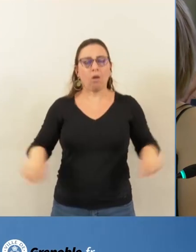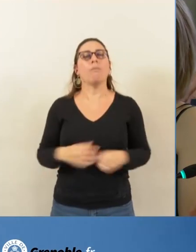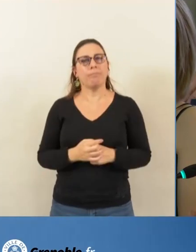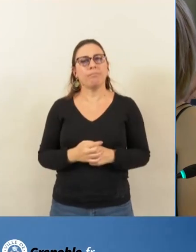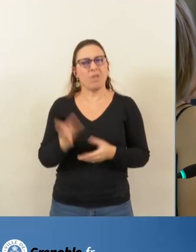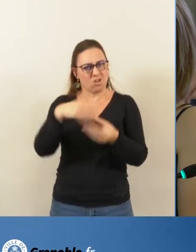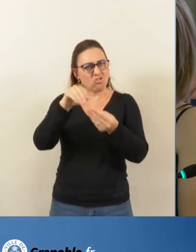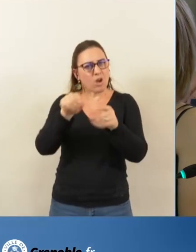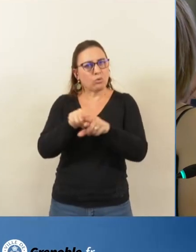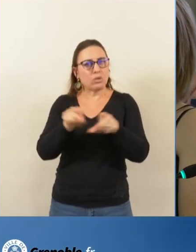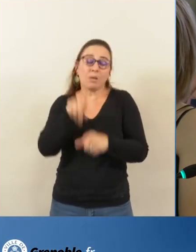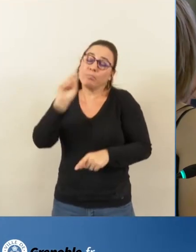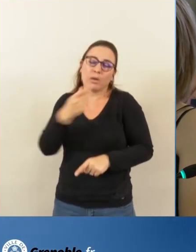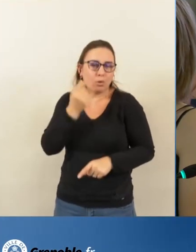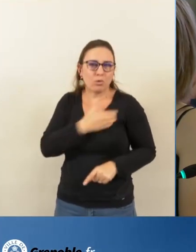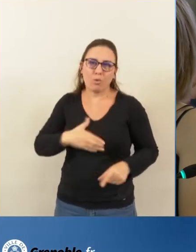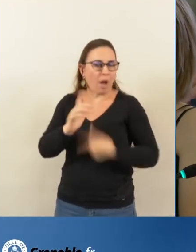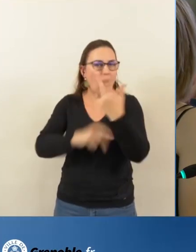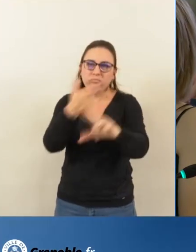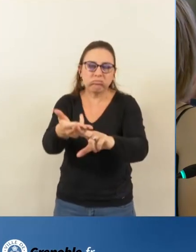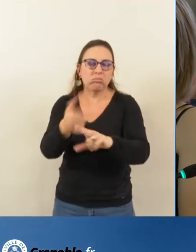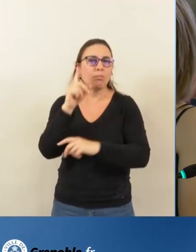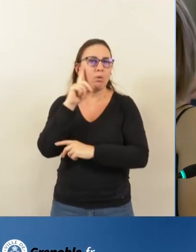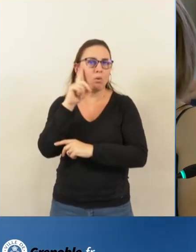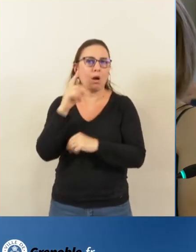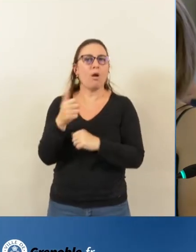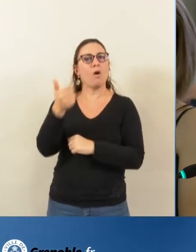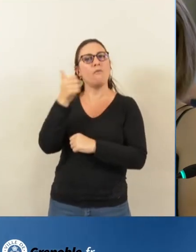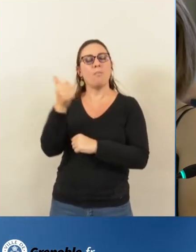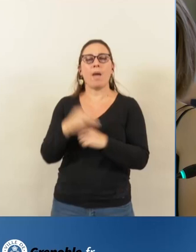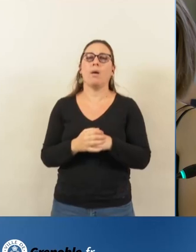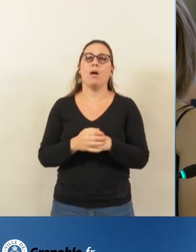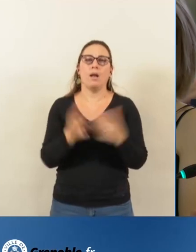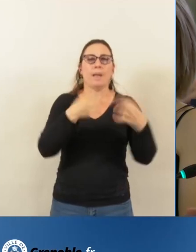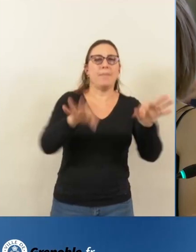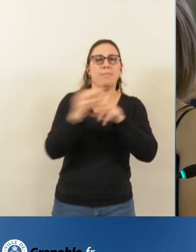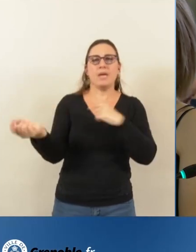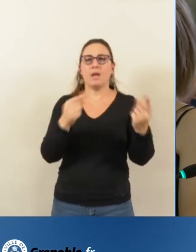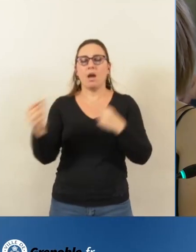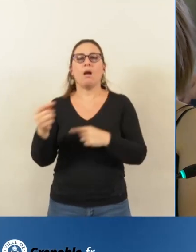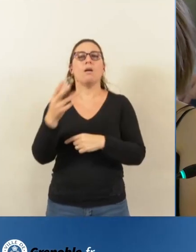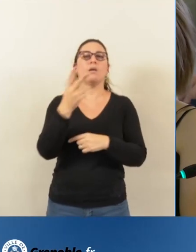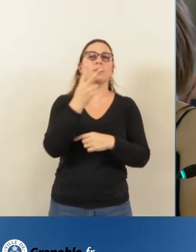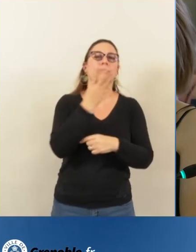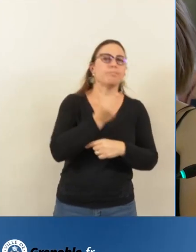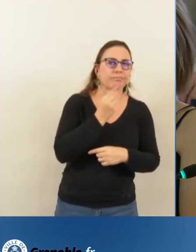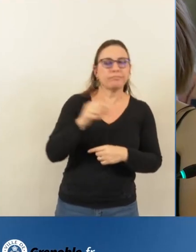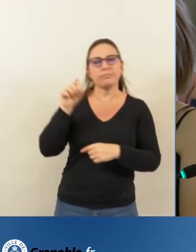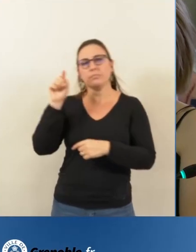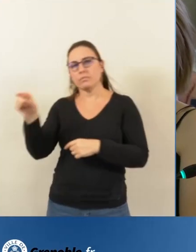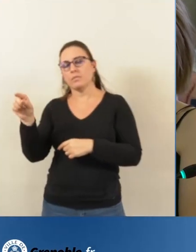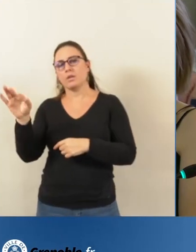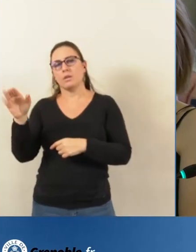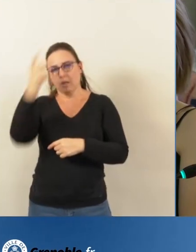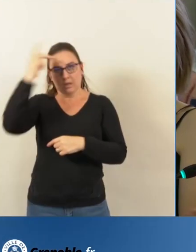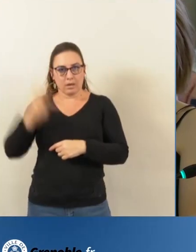forcément je rebondis Monsieur le Maire parce que selon vous dans le des conflit israélo-palestinien tout va bien à Grenoble et vous êtes d'une parité et d'une équité